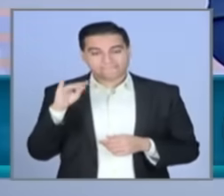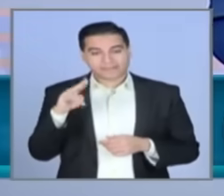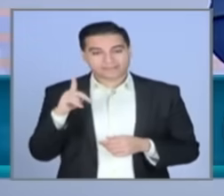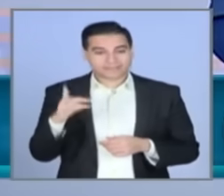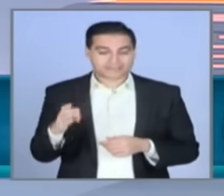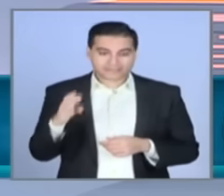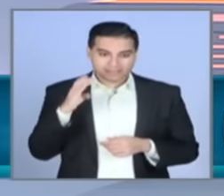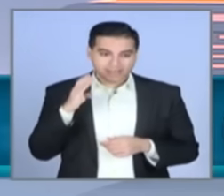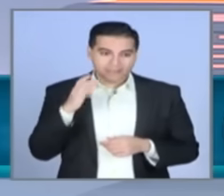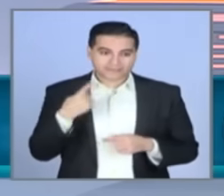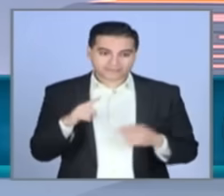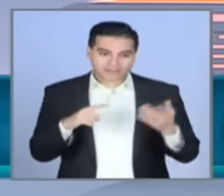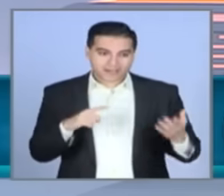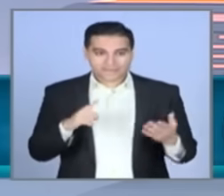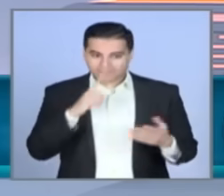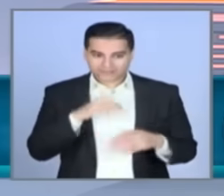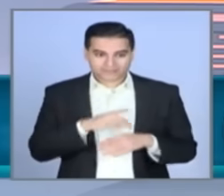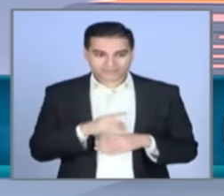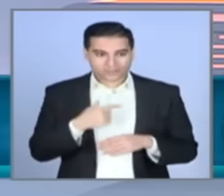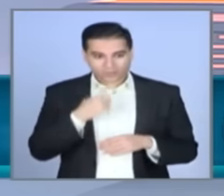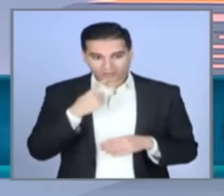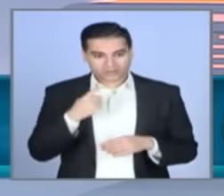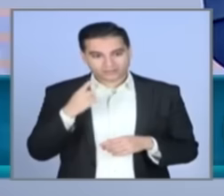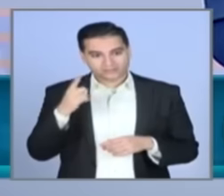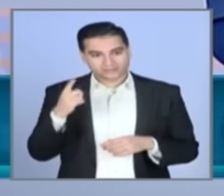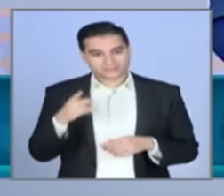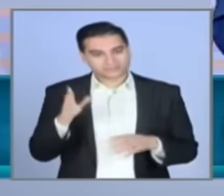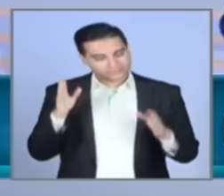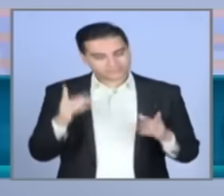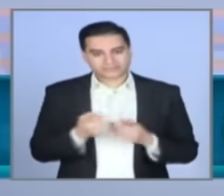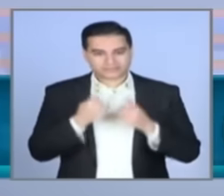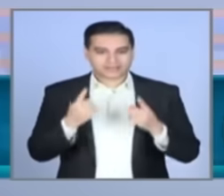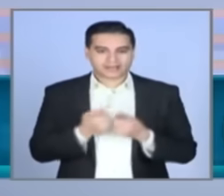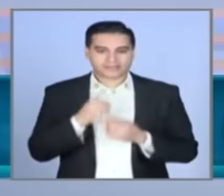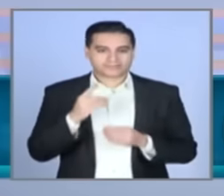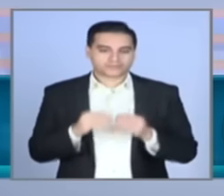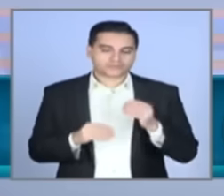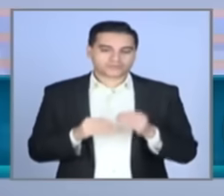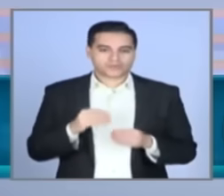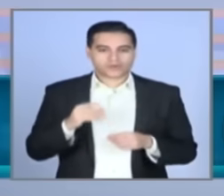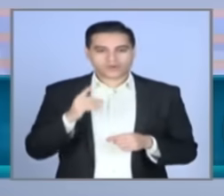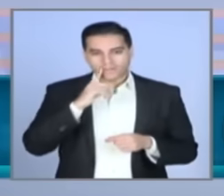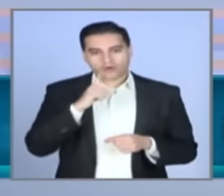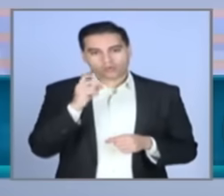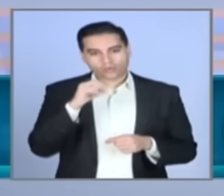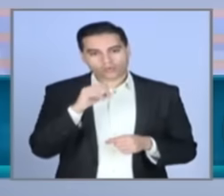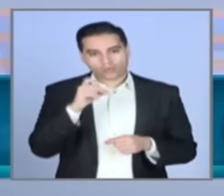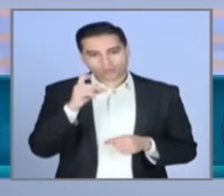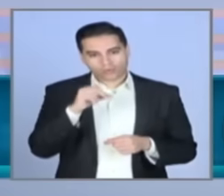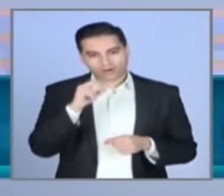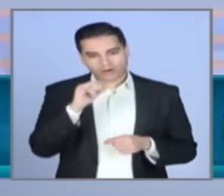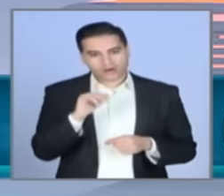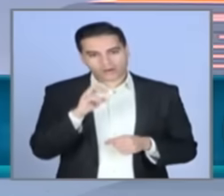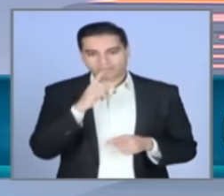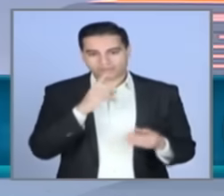صح ولكن للأسف والله أنا بتكة لقيتها هي التكت. معلش معلش. مدام رقية كان مفروض تاخدي رأي